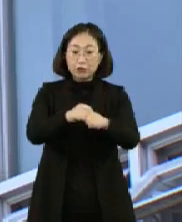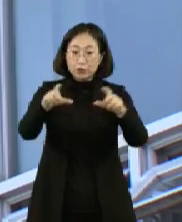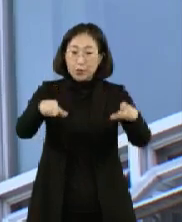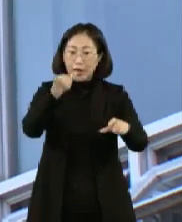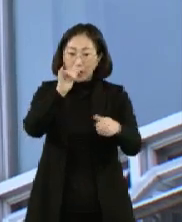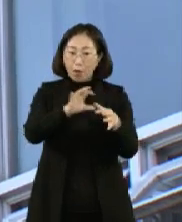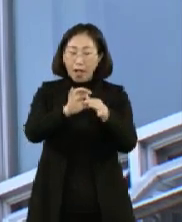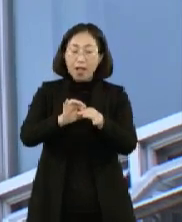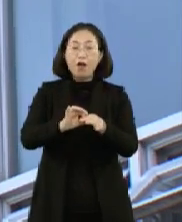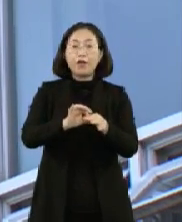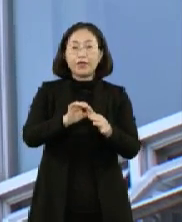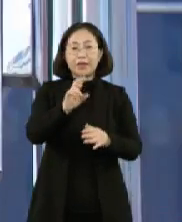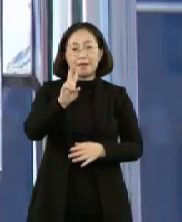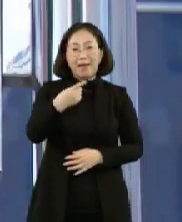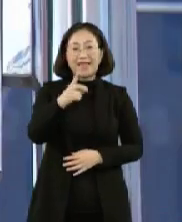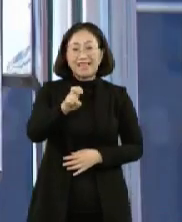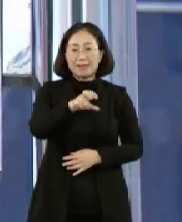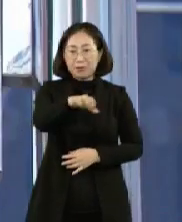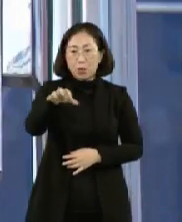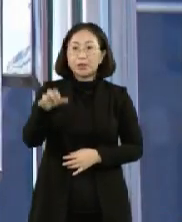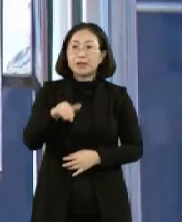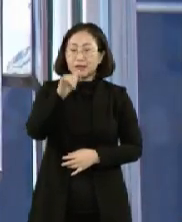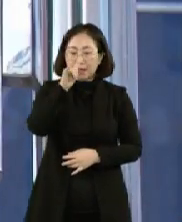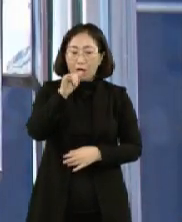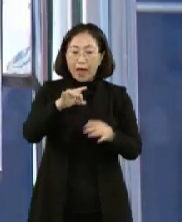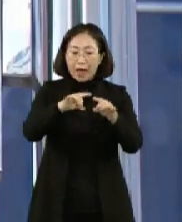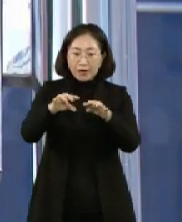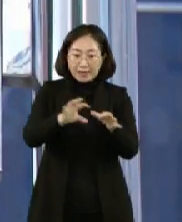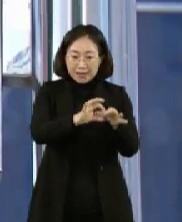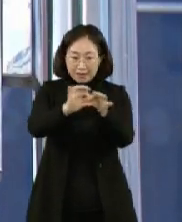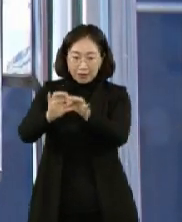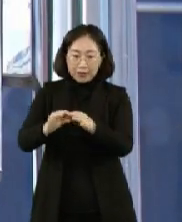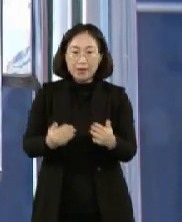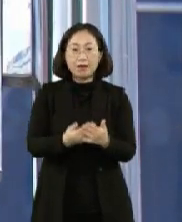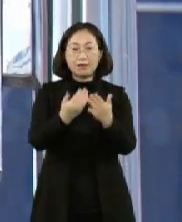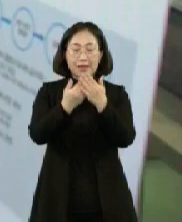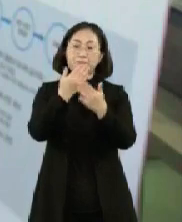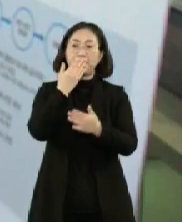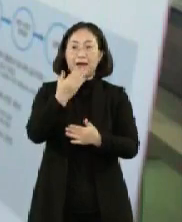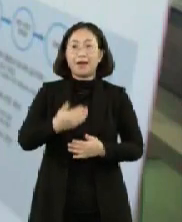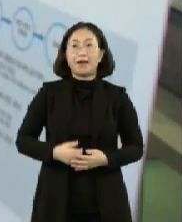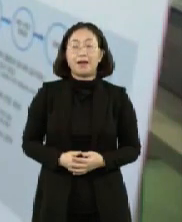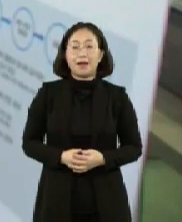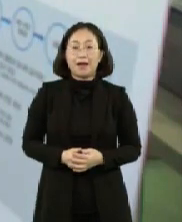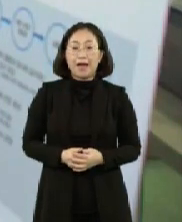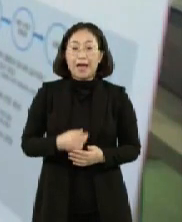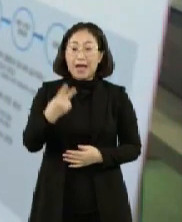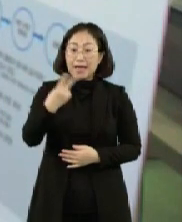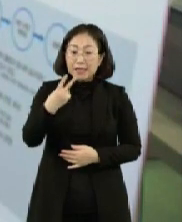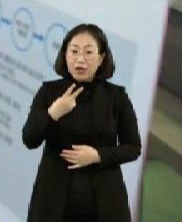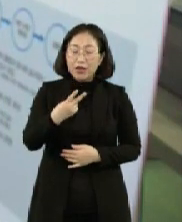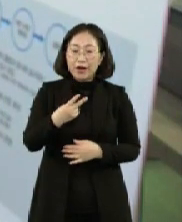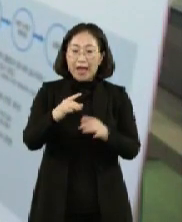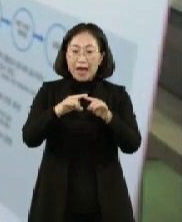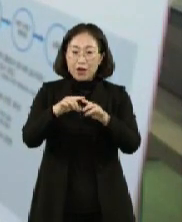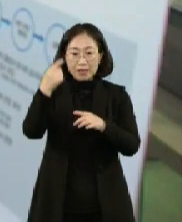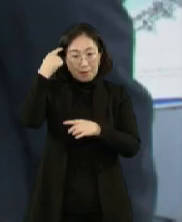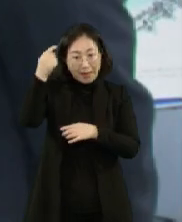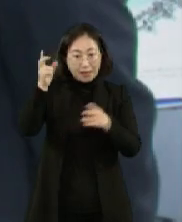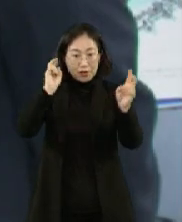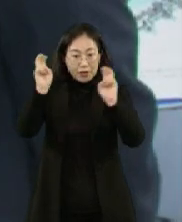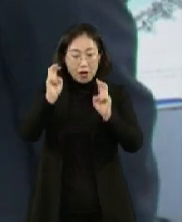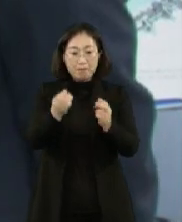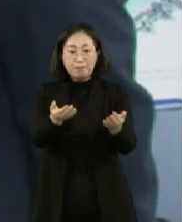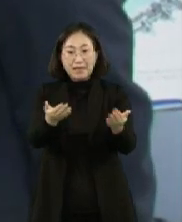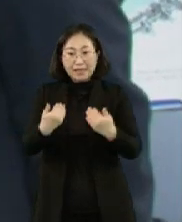산학연 120여 곳이 대전에 있는 만큼 에너지 클러스터로 성장할 수 있습니다. 2천여 개 에너지 벤처기업 투자